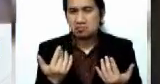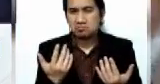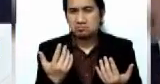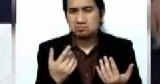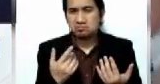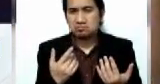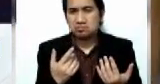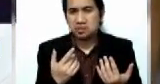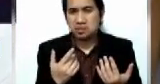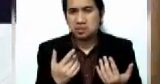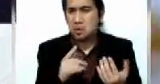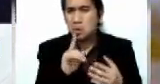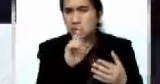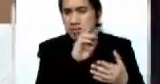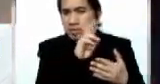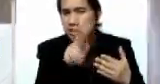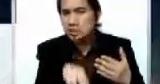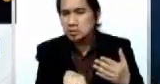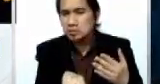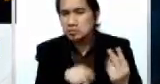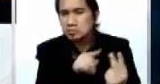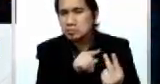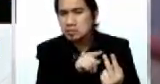confrontation sa pagitan nilang dalawa?